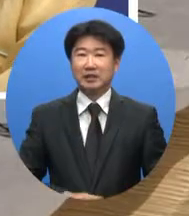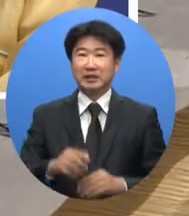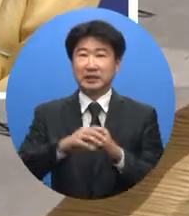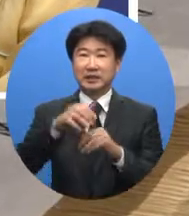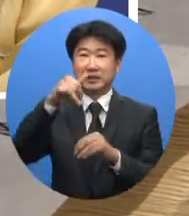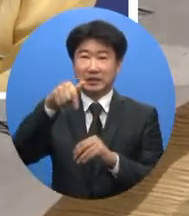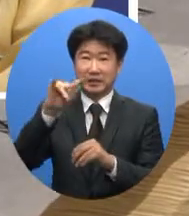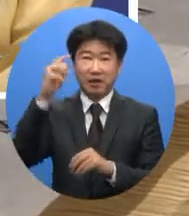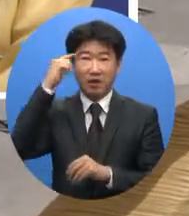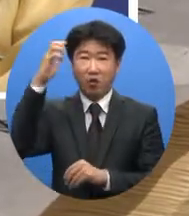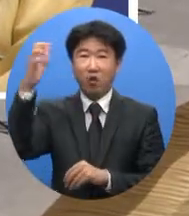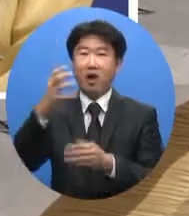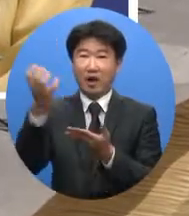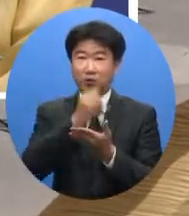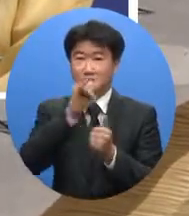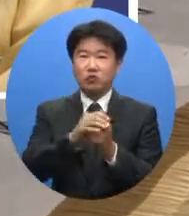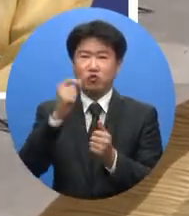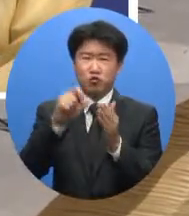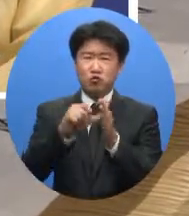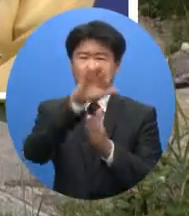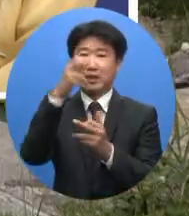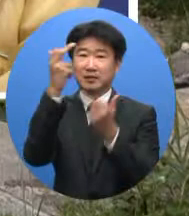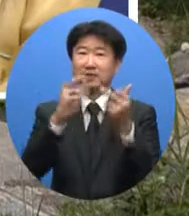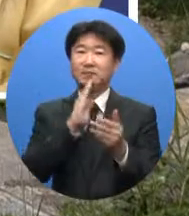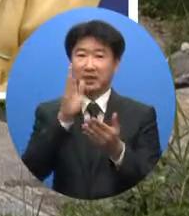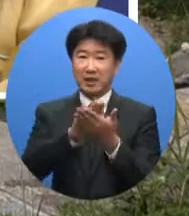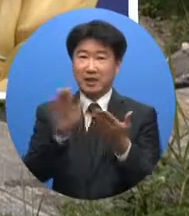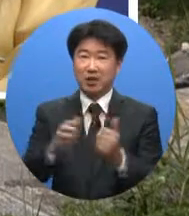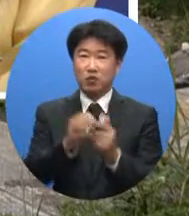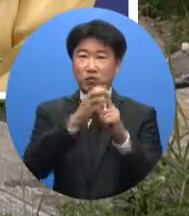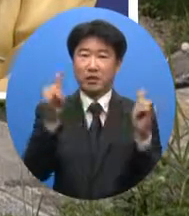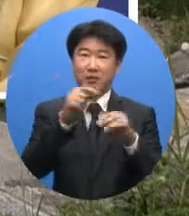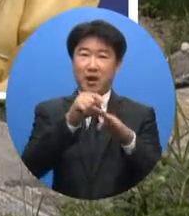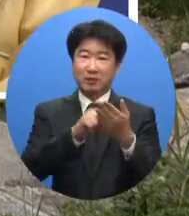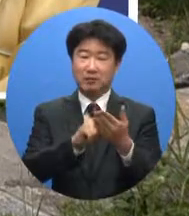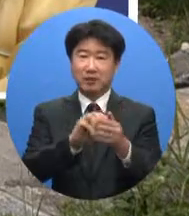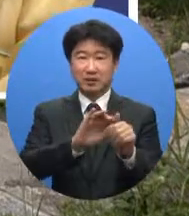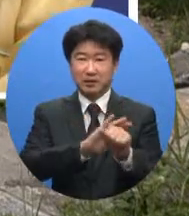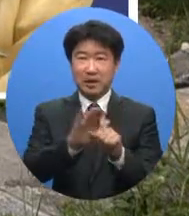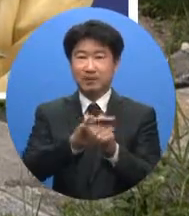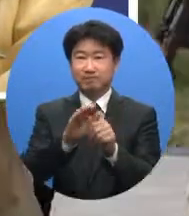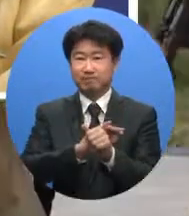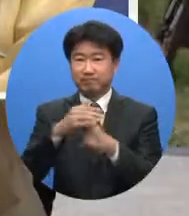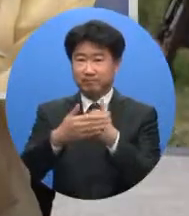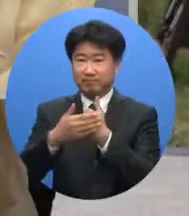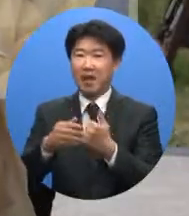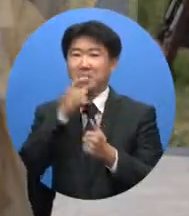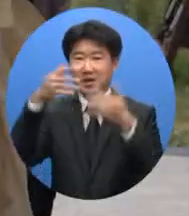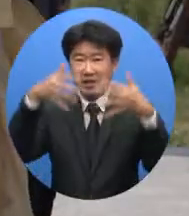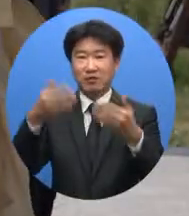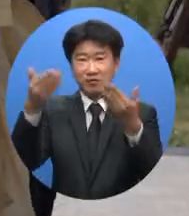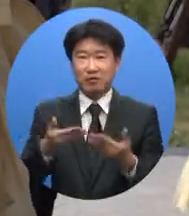가지고 있는 명산이기 때문에 국민들의 마음을 헤아려서 비를 내려줄 것